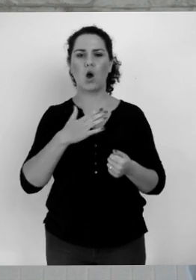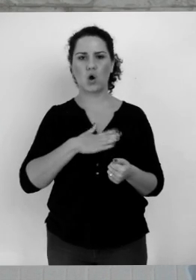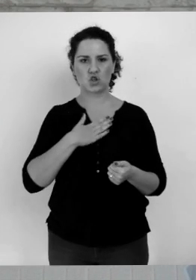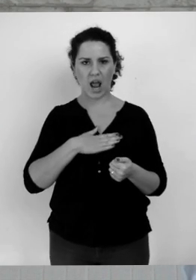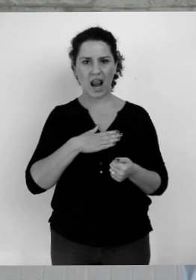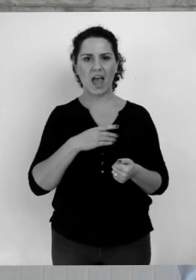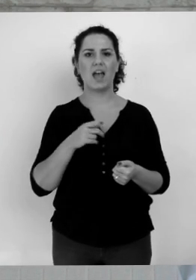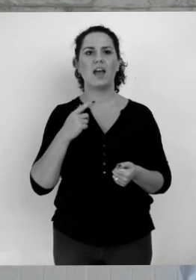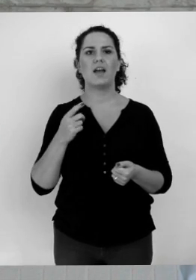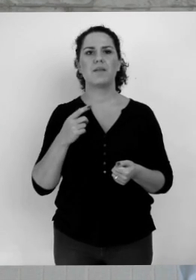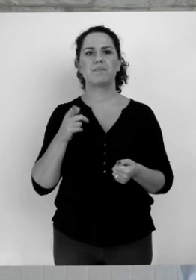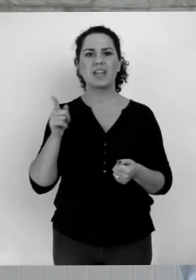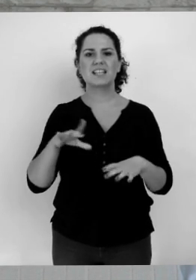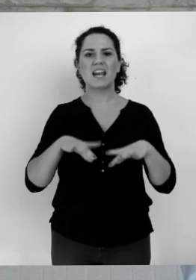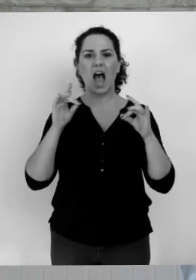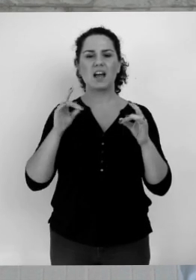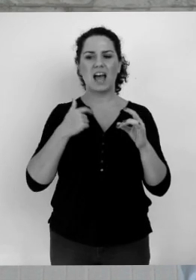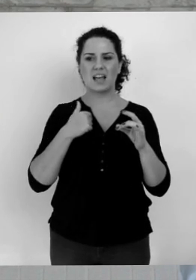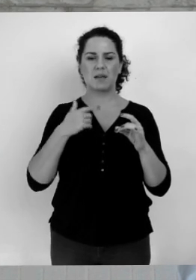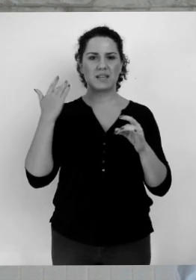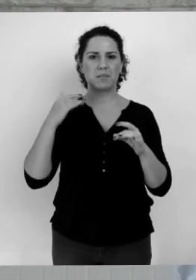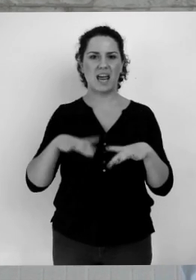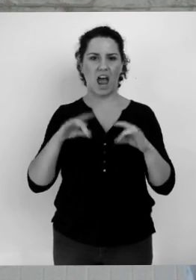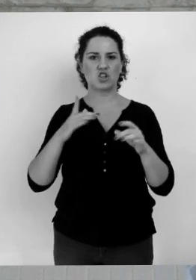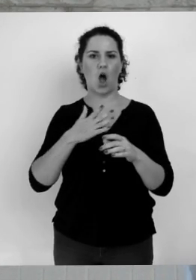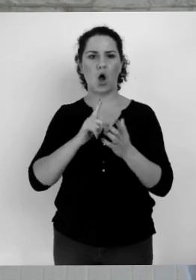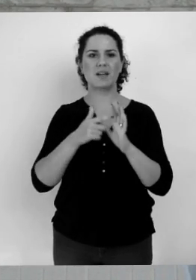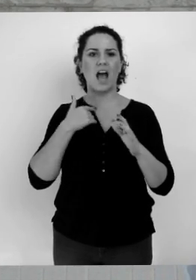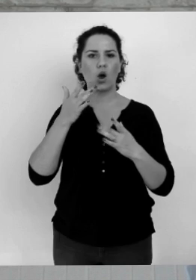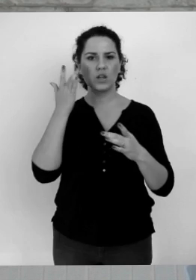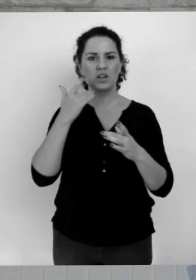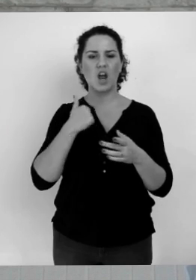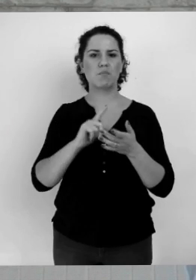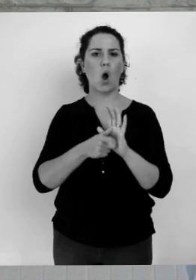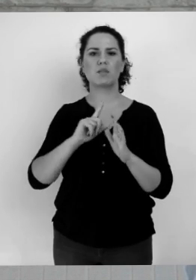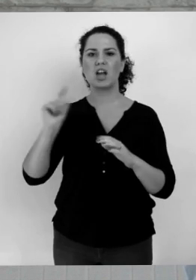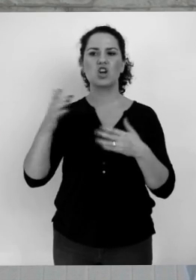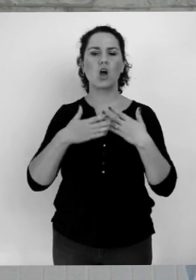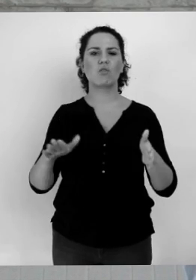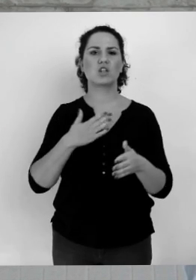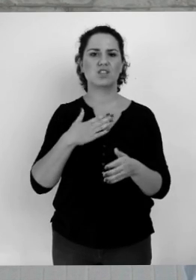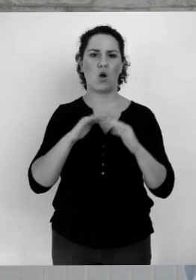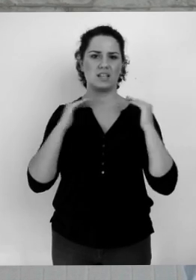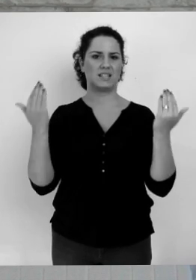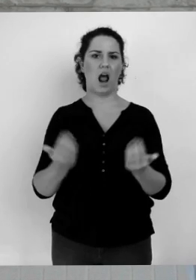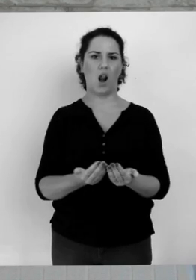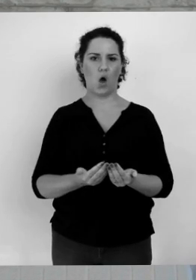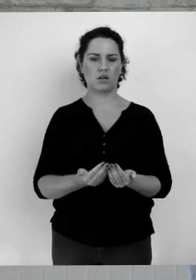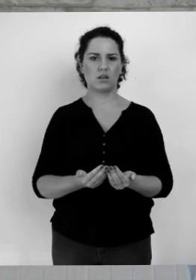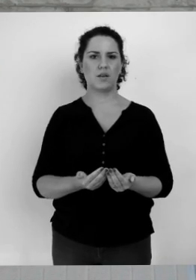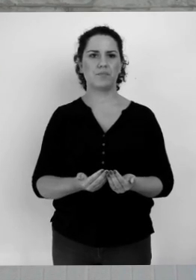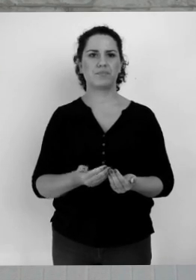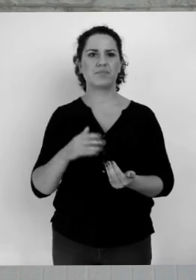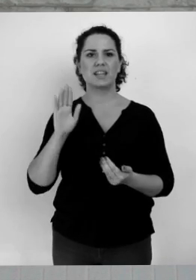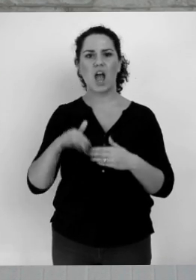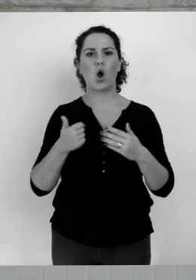žele. Da sam ja išla odmah iza kosmetičara, ja bih odmah išla otvoriti. Taj salon, neki što